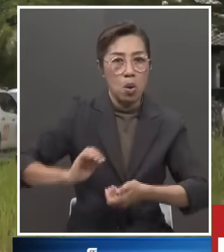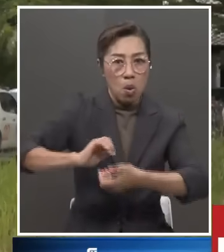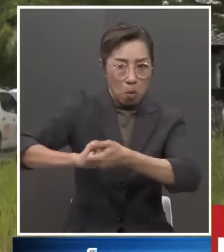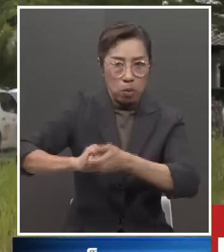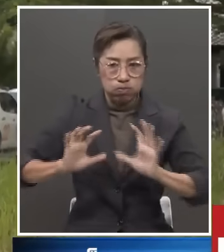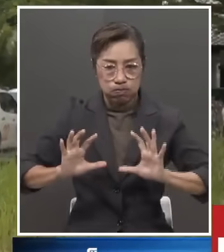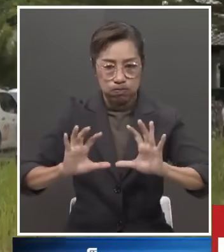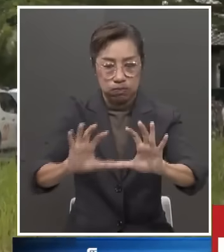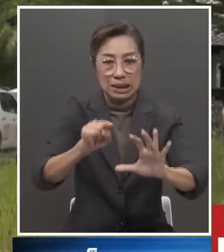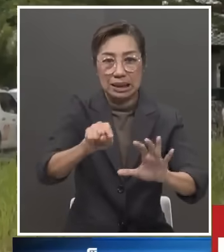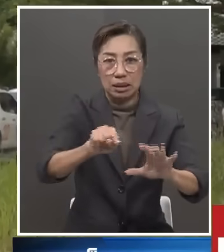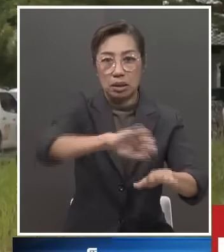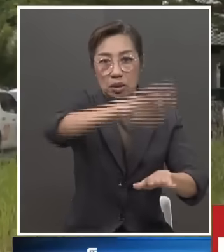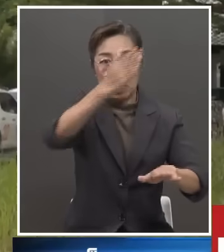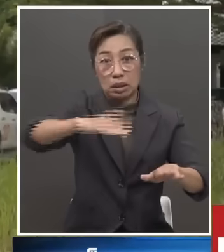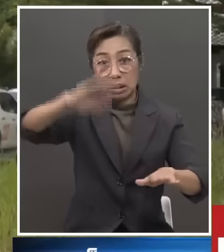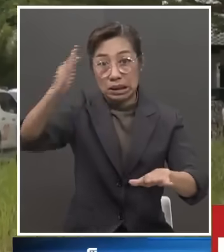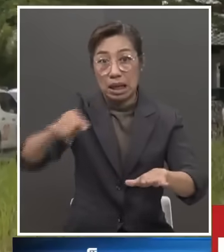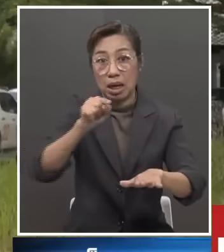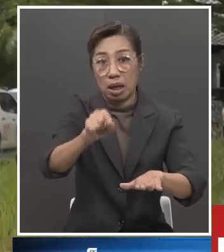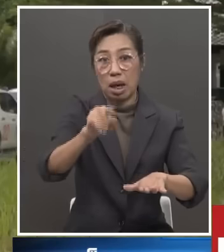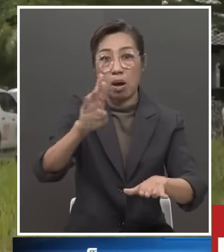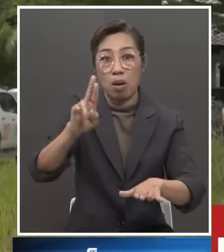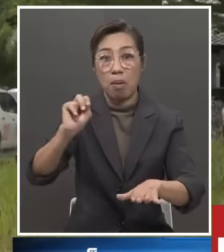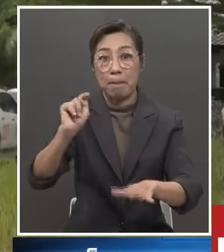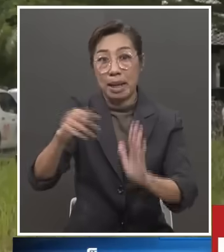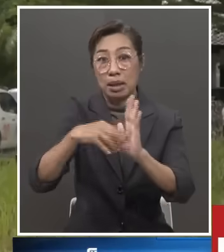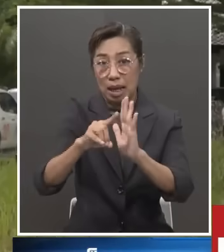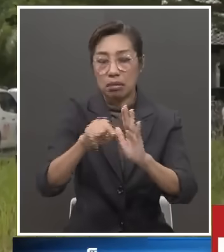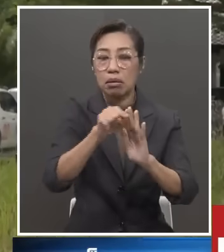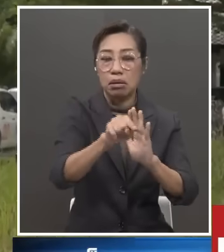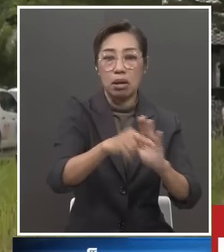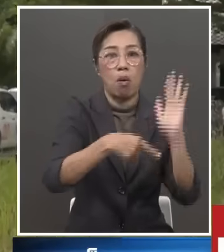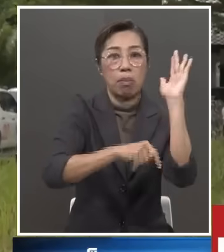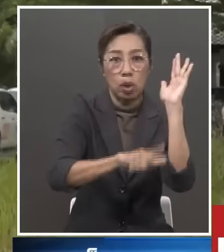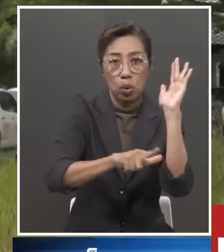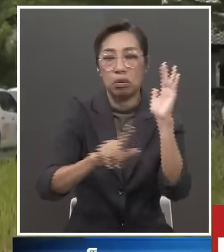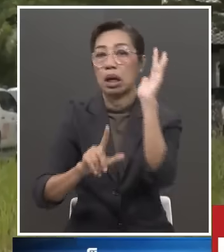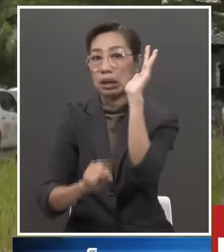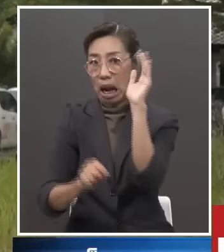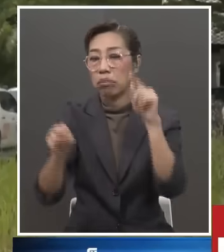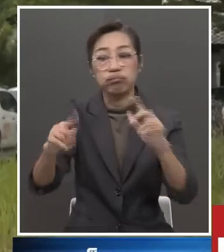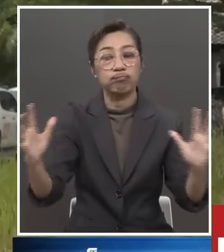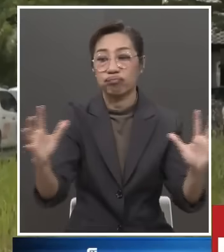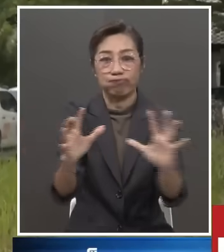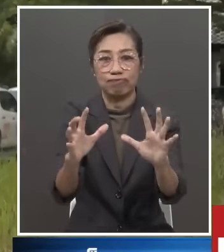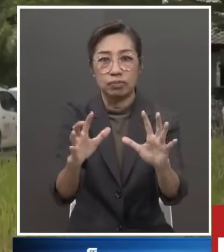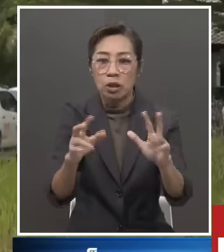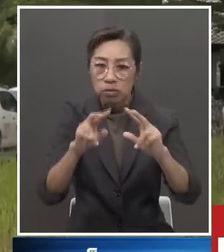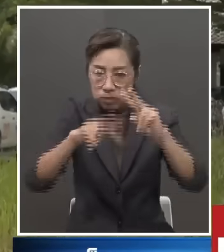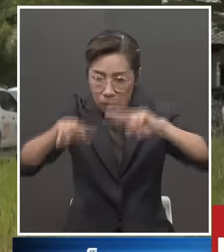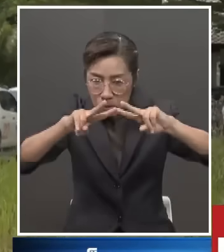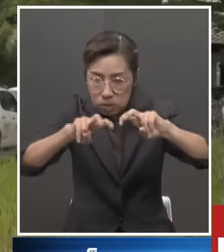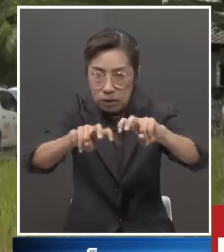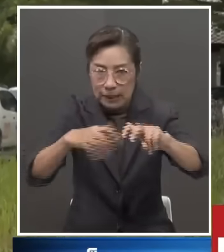คะเข้าพื้นที่บริเวณเทือกเขาบรรทัดทั้ง 2ฝั่งทั้งฝั่งจังหวัดพัทลุงและฝั่งจังหวัดตรังอย่างต่อเนื่องนะคะเพื่อเป็น